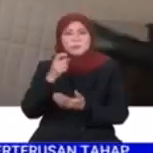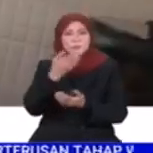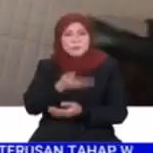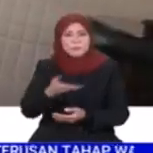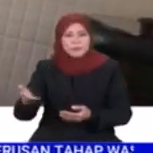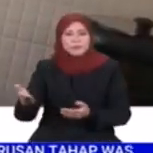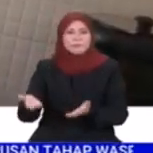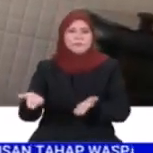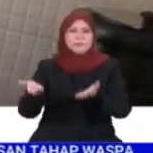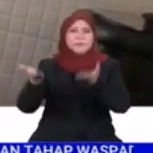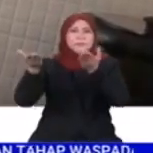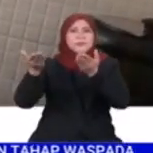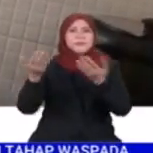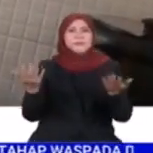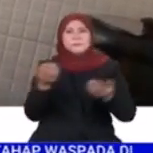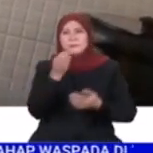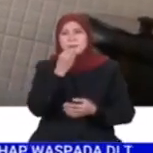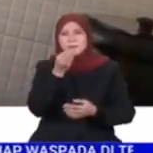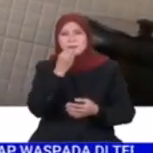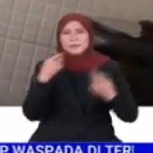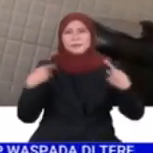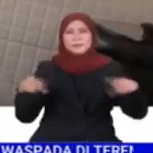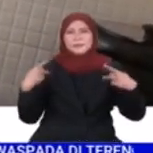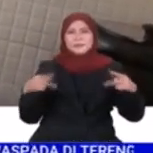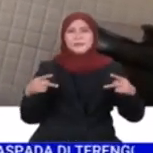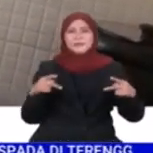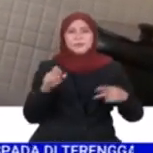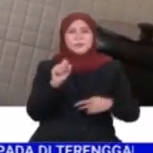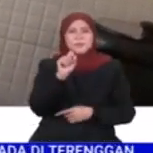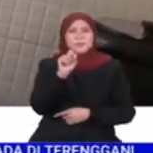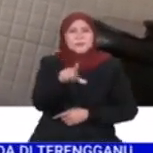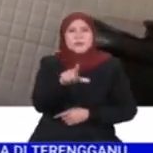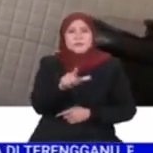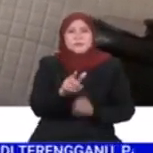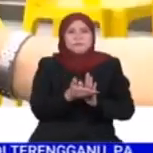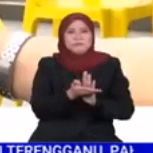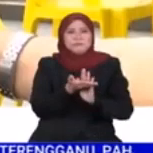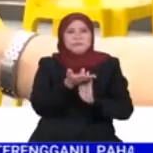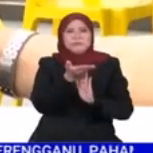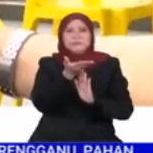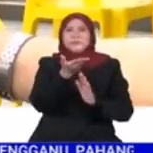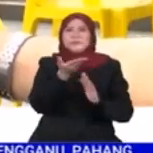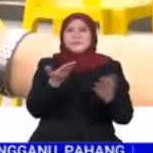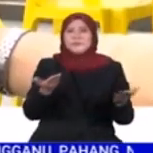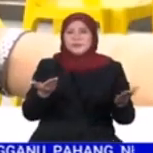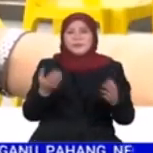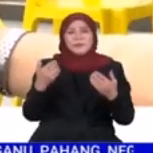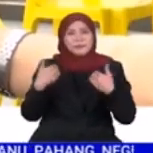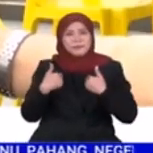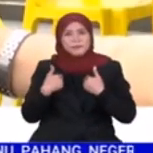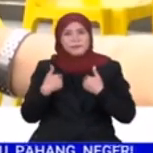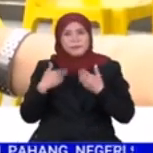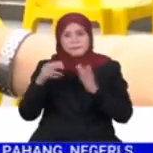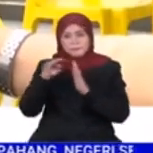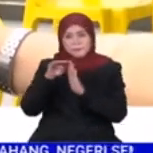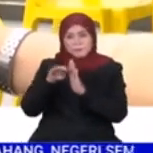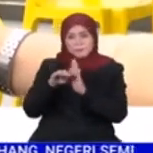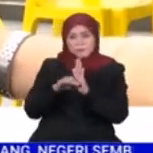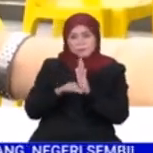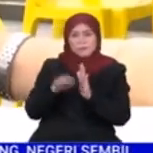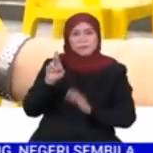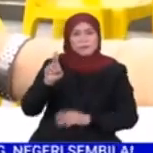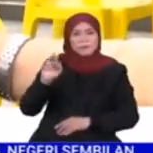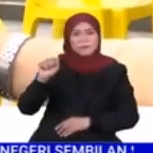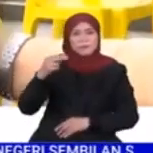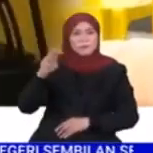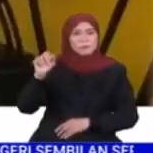tinggi, jadi untuk makan di kedai-kedai pun agak, harga pun agak tinggi sekarang. Jadi bila ada menu ni